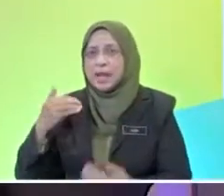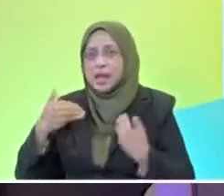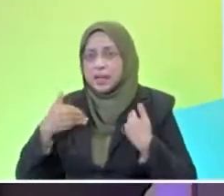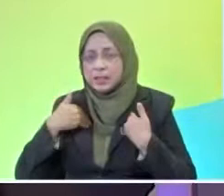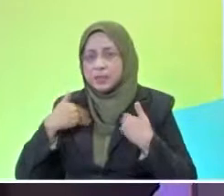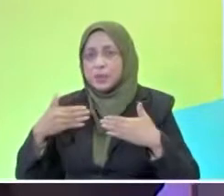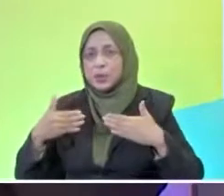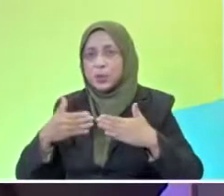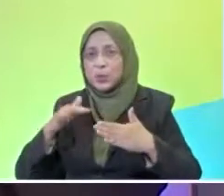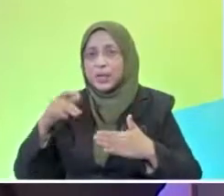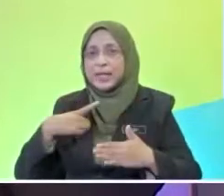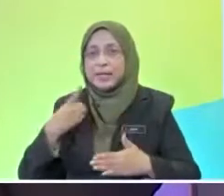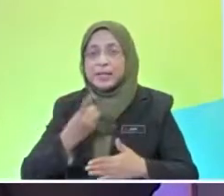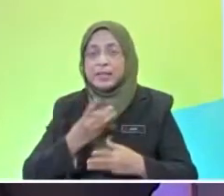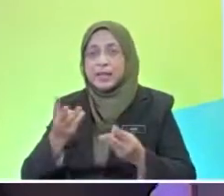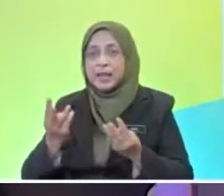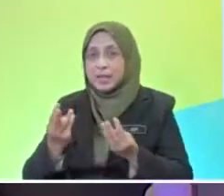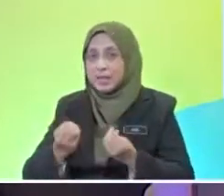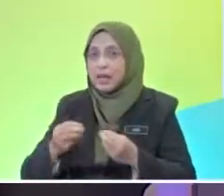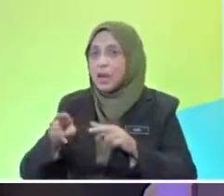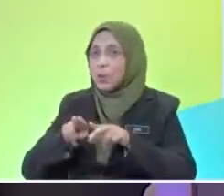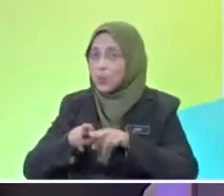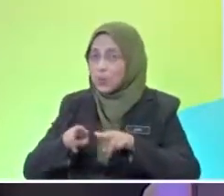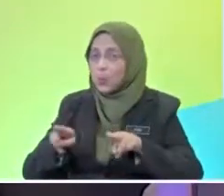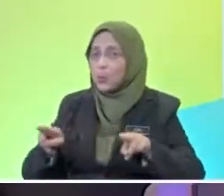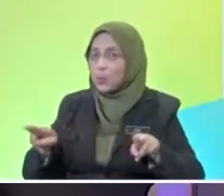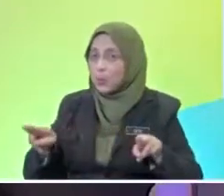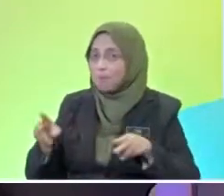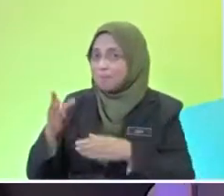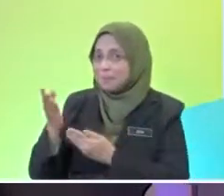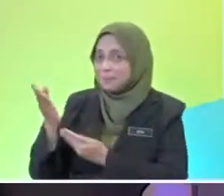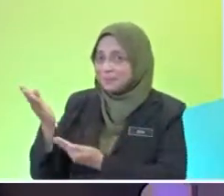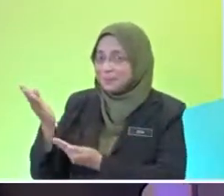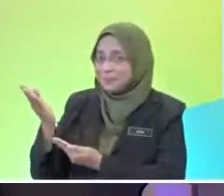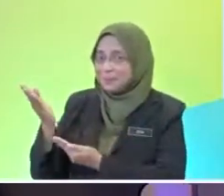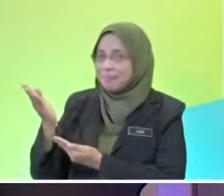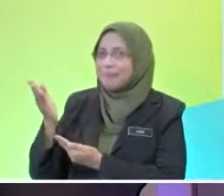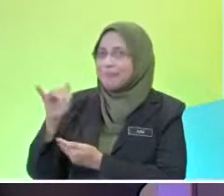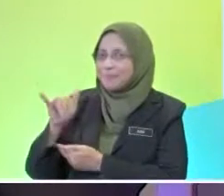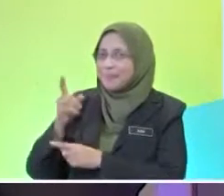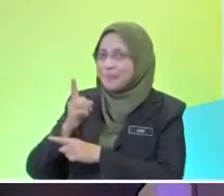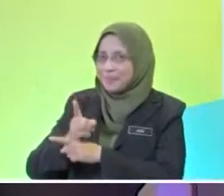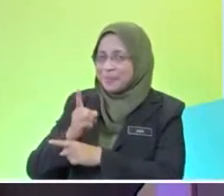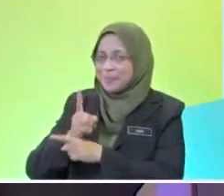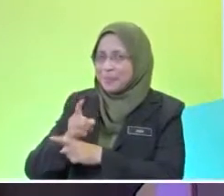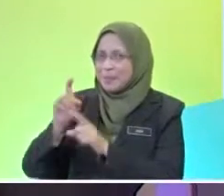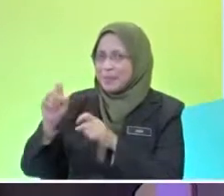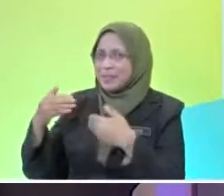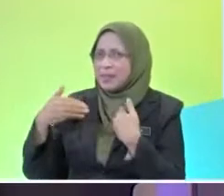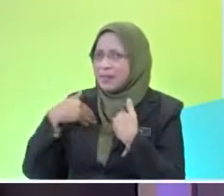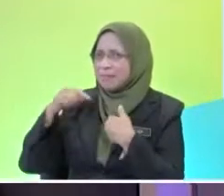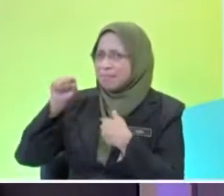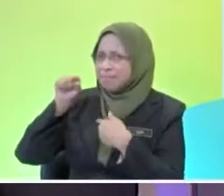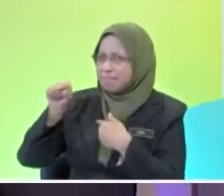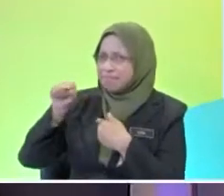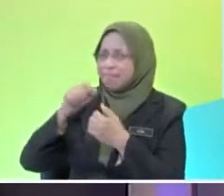ukur. Maknanya yang ni. Ini pusat ni, Ego. Ini pusat sudut yang ni, Ego. Ya, betul. Okey, maknanya kena ada dekat sinilah, Ego.